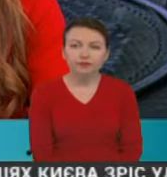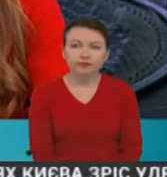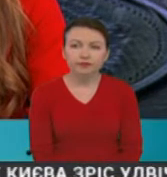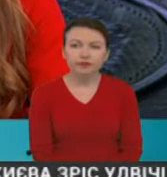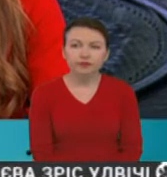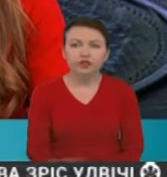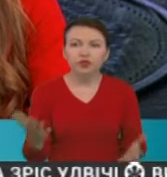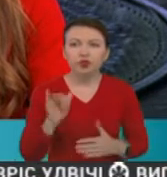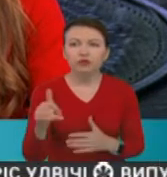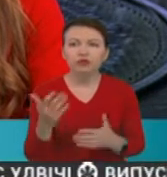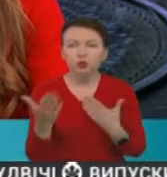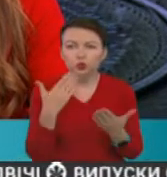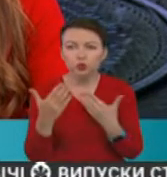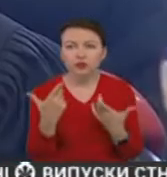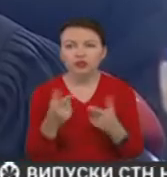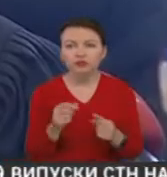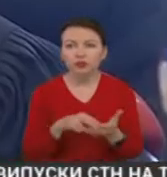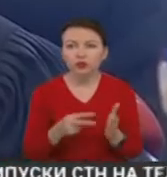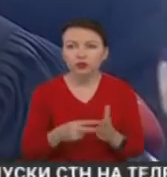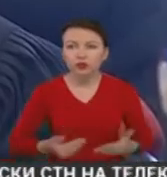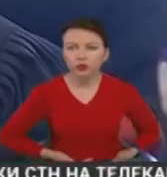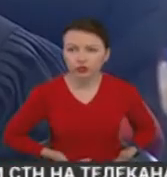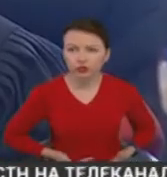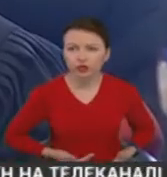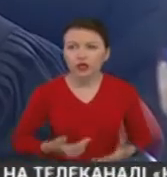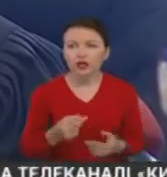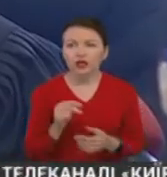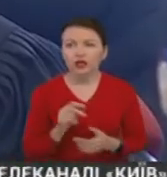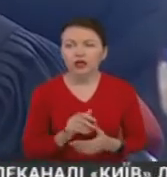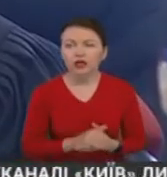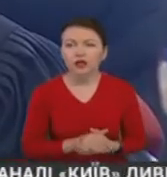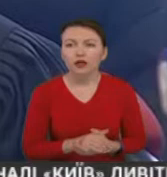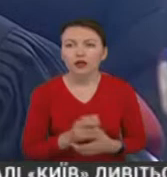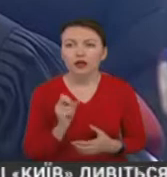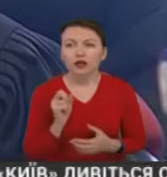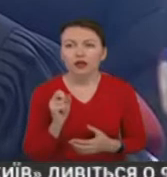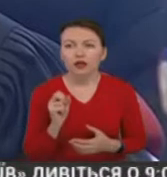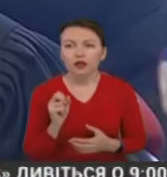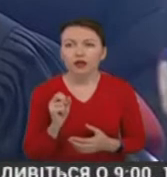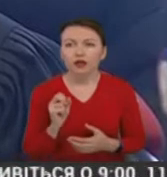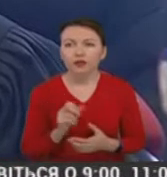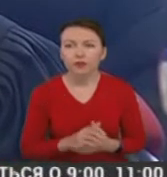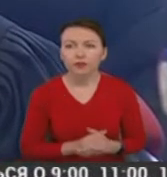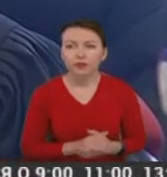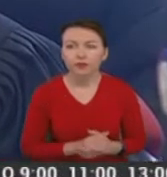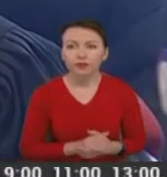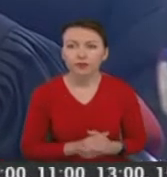стосунки? Де ви плануєте, щоб він проживав? Яким чином плануєте забезпечити їх виконання покладених на нього можливих